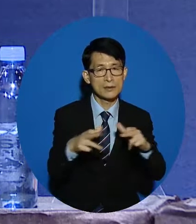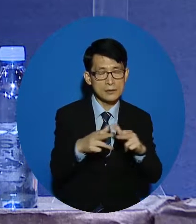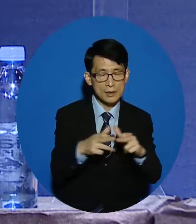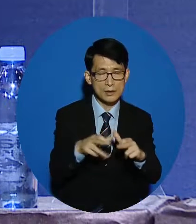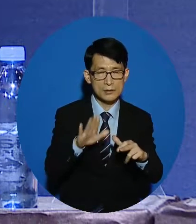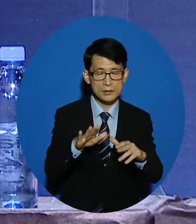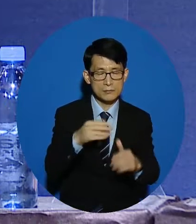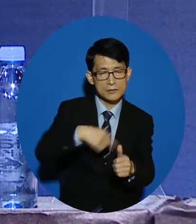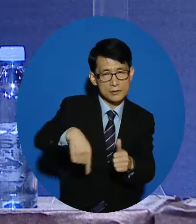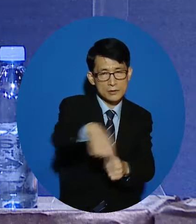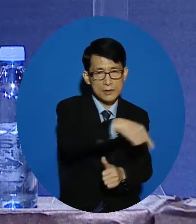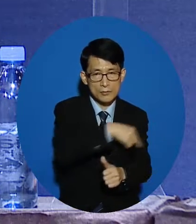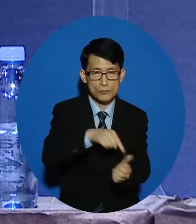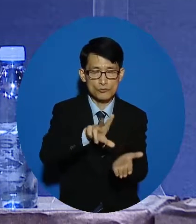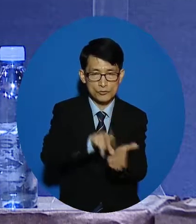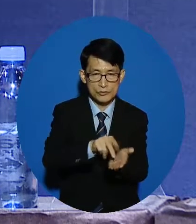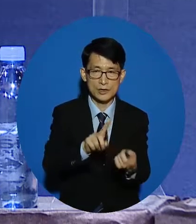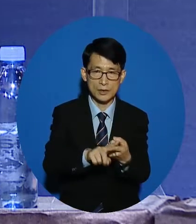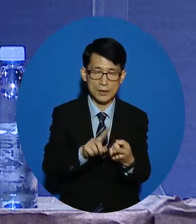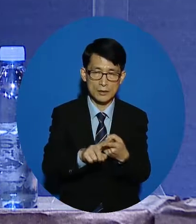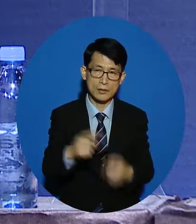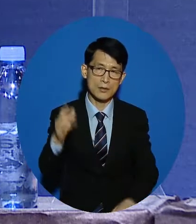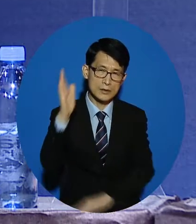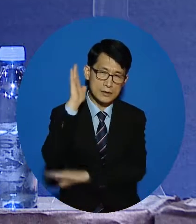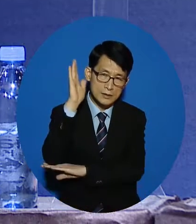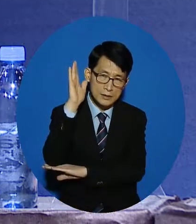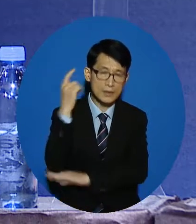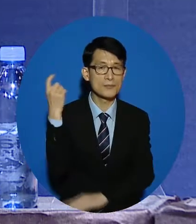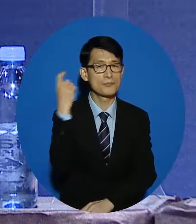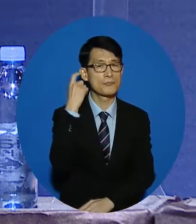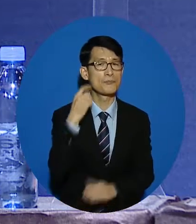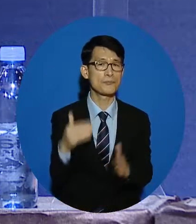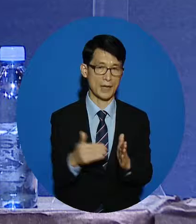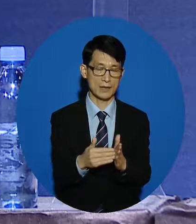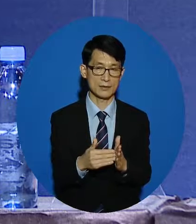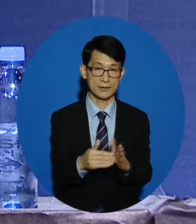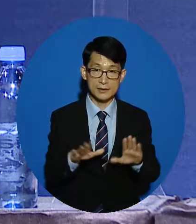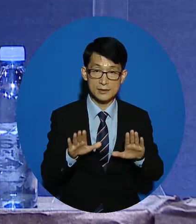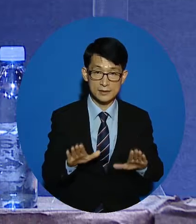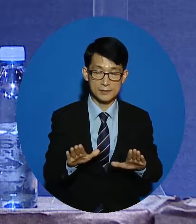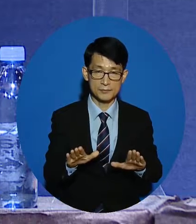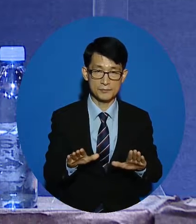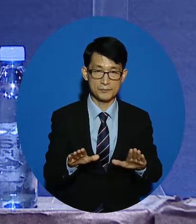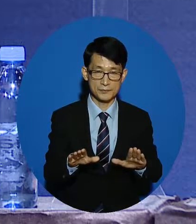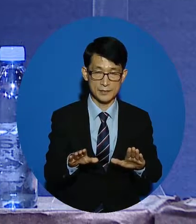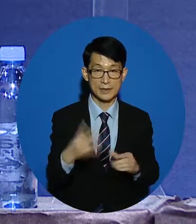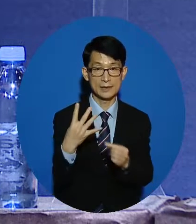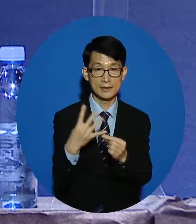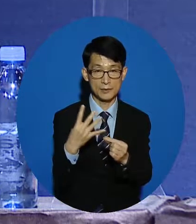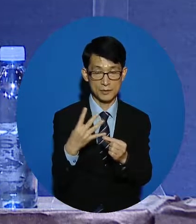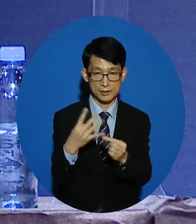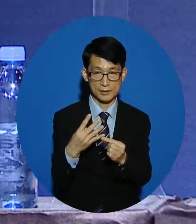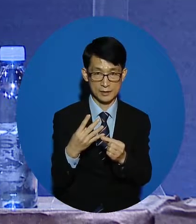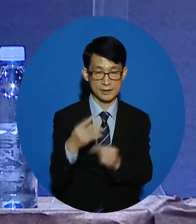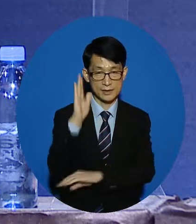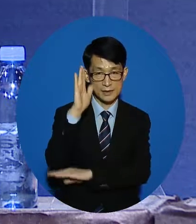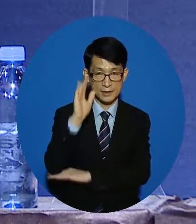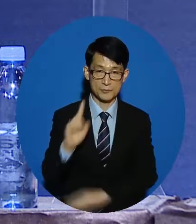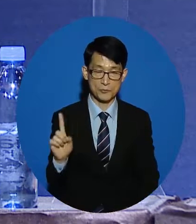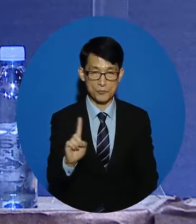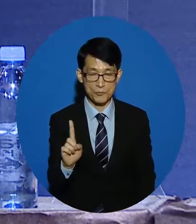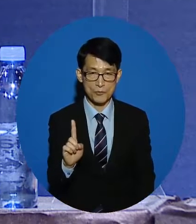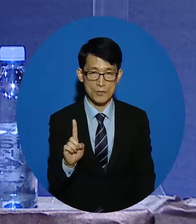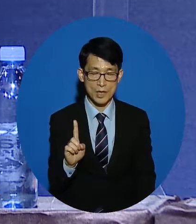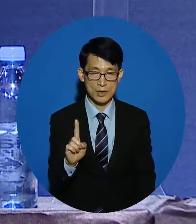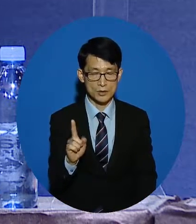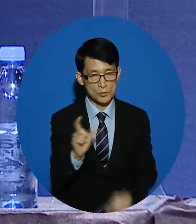정책의 현실과 과제를 들어보았습니다. 지금 진행될 이제 분임 세션 네 번째에서는 조금